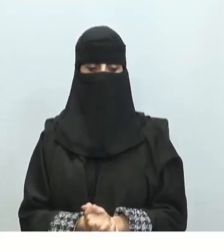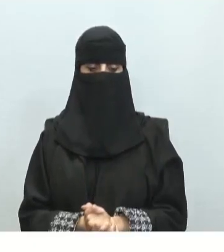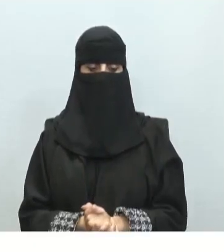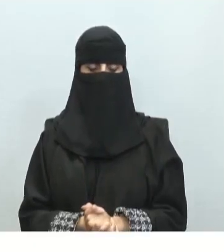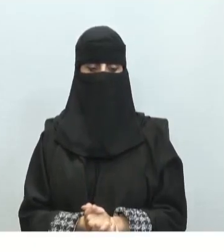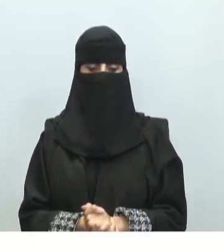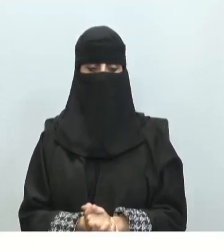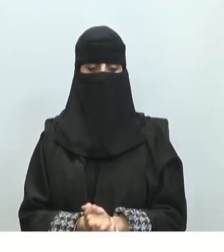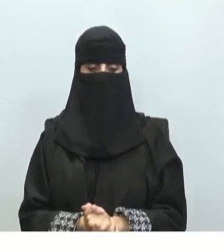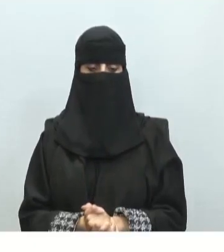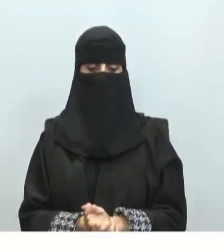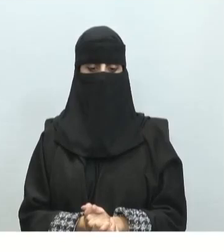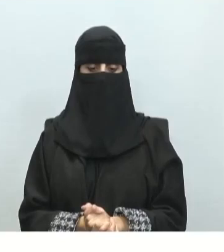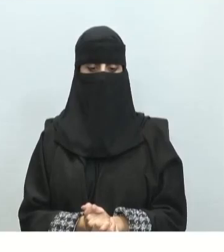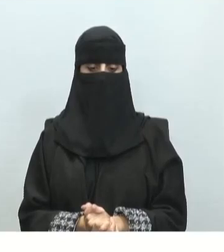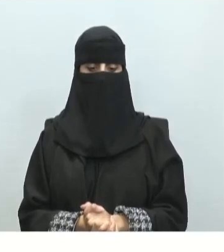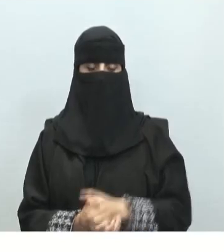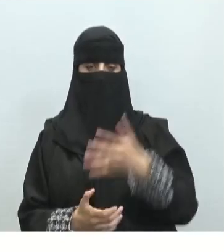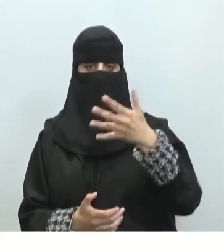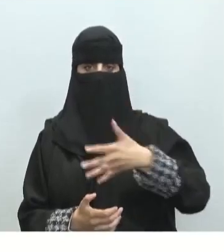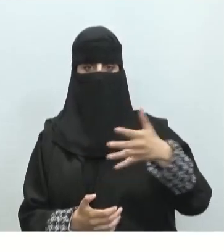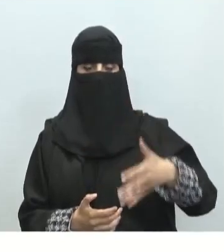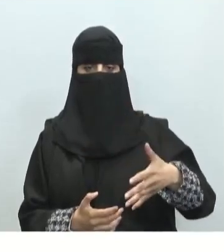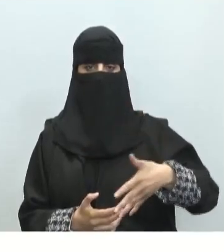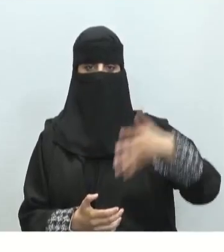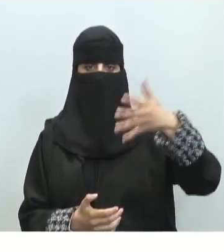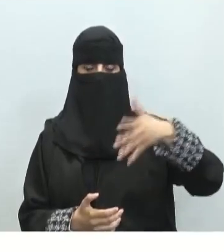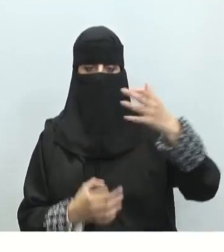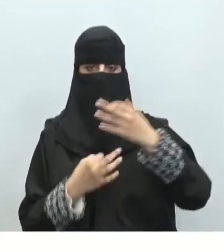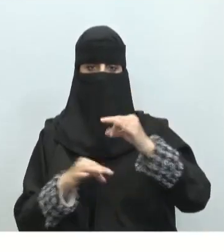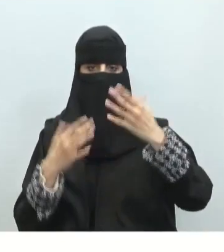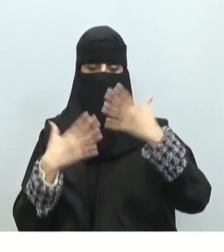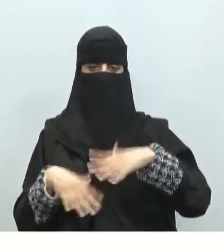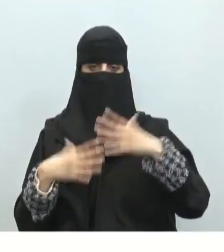الافواه يرتدي الصغير والكبير الملابس